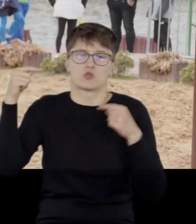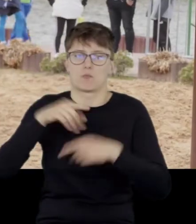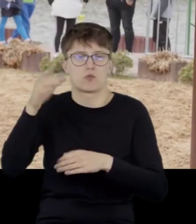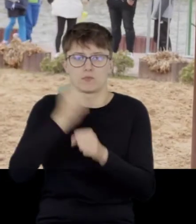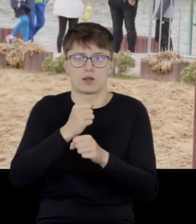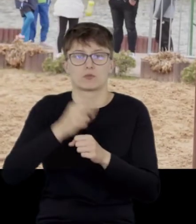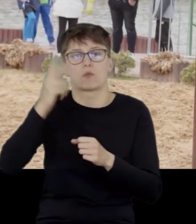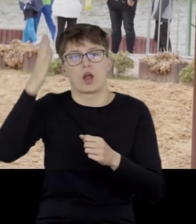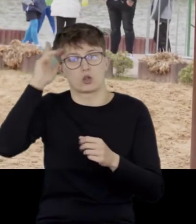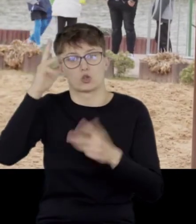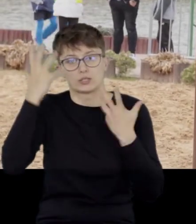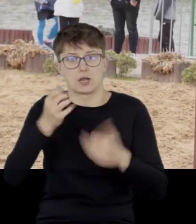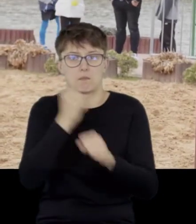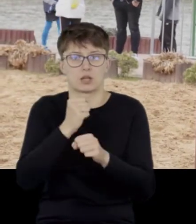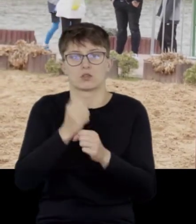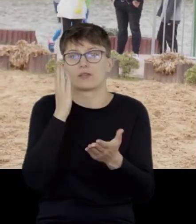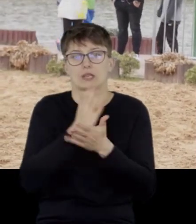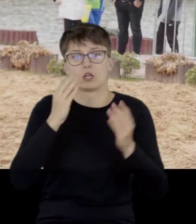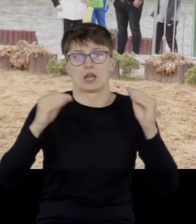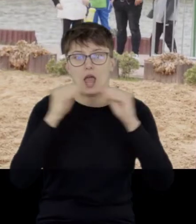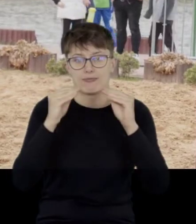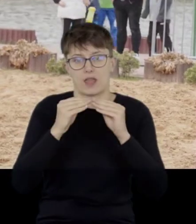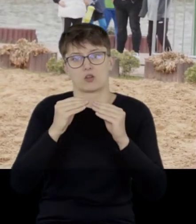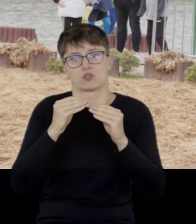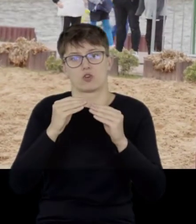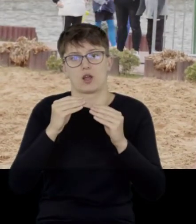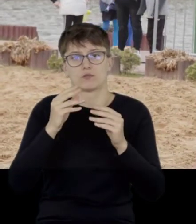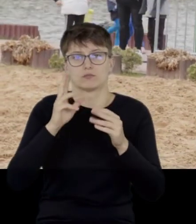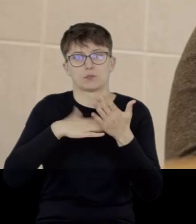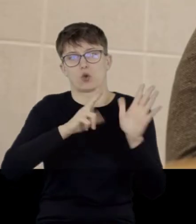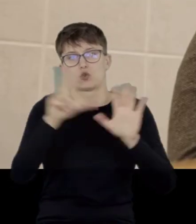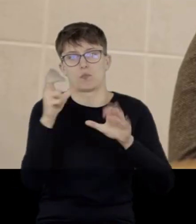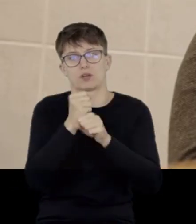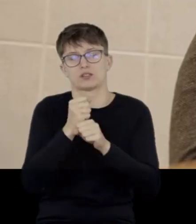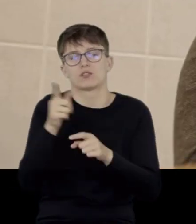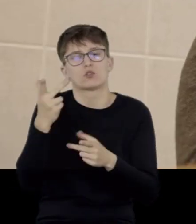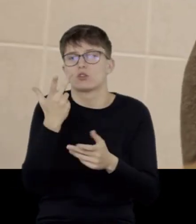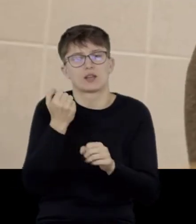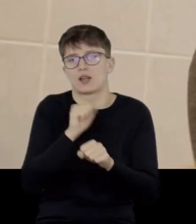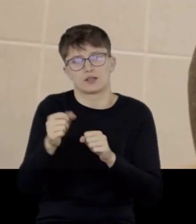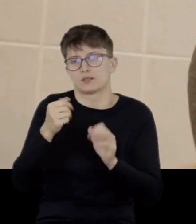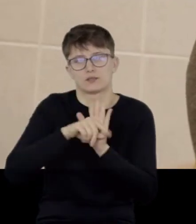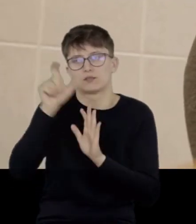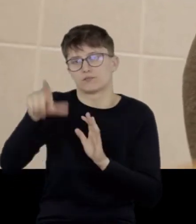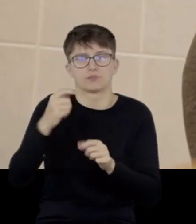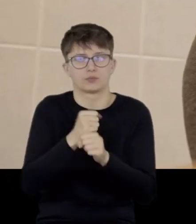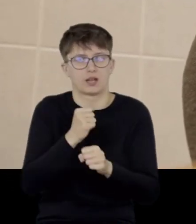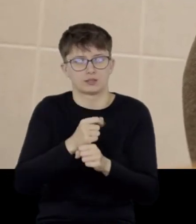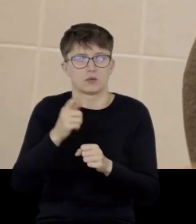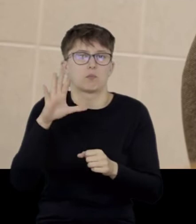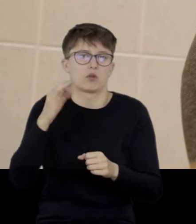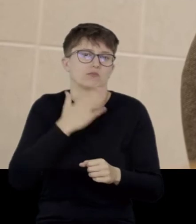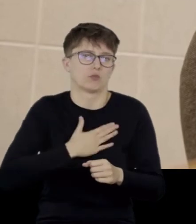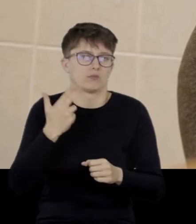jeżeli ktoś chce tylko pracować na etacie równe 8 godzin, to niestety to nie jest. To jest praca i w sobotę,